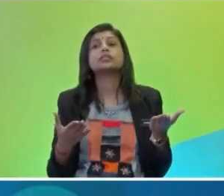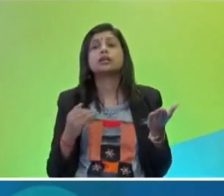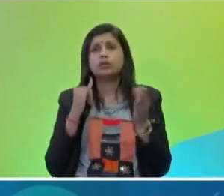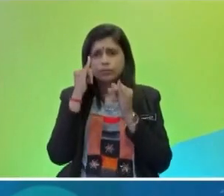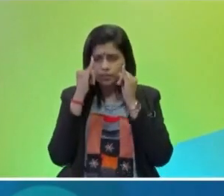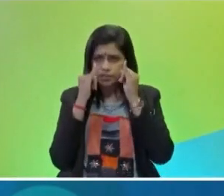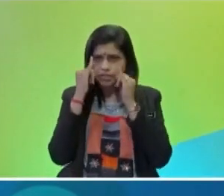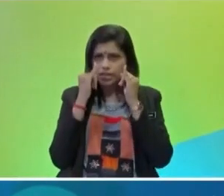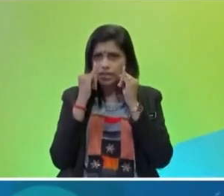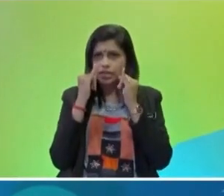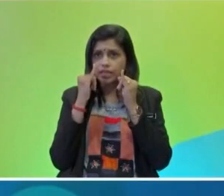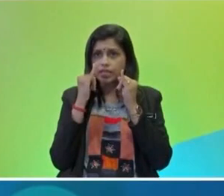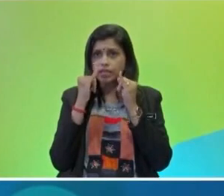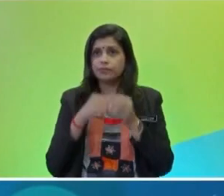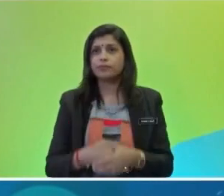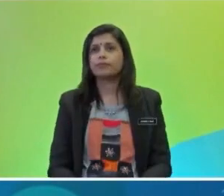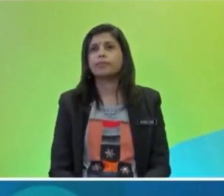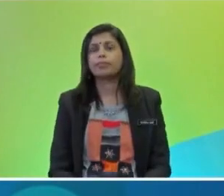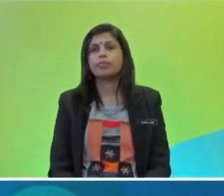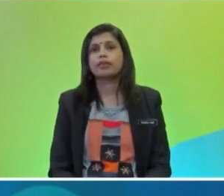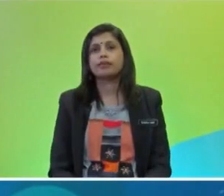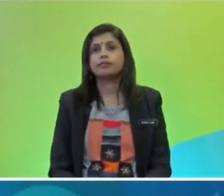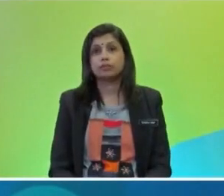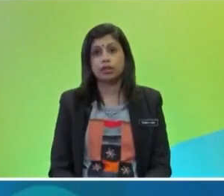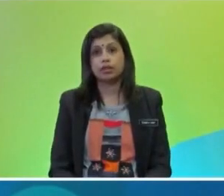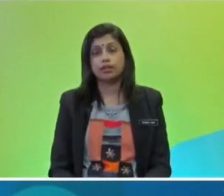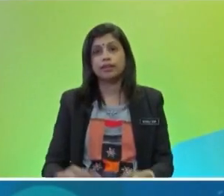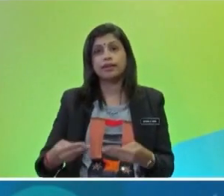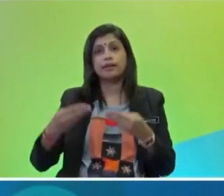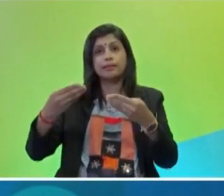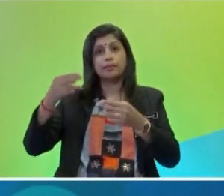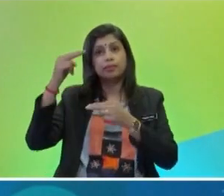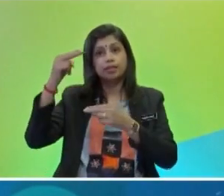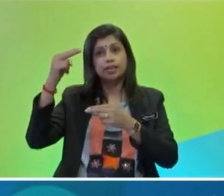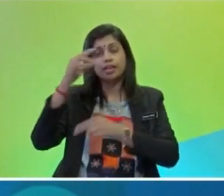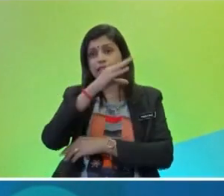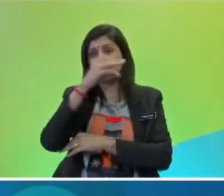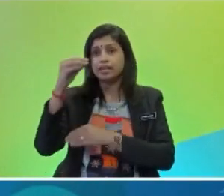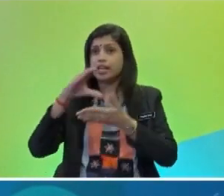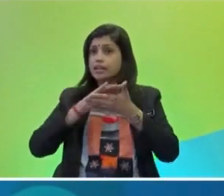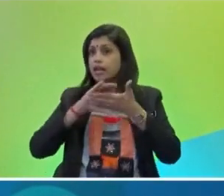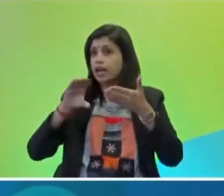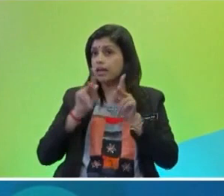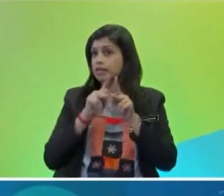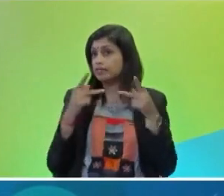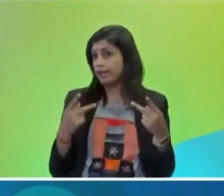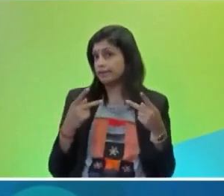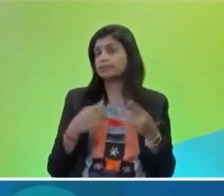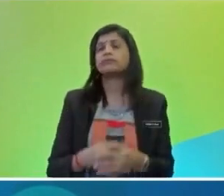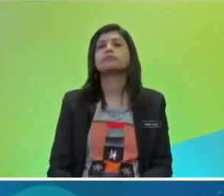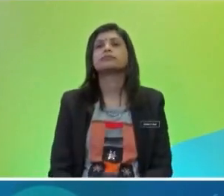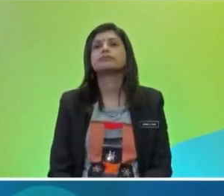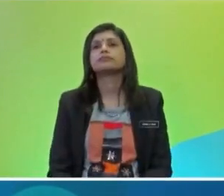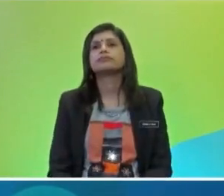jiran. Okey, kita cuba lihat. Okey. Okay. Dan juga memberikan hadiah dan kad. Okey, okay, boleh memberikan hadiah dan kad. Tadi cuba